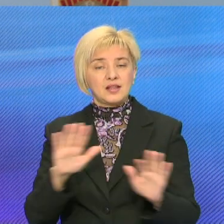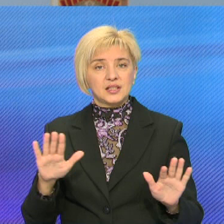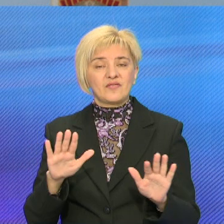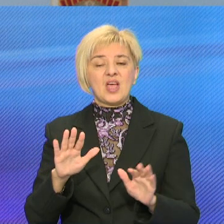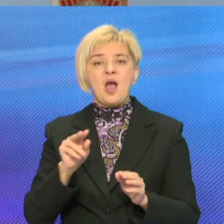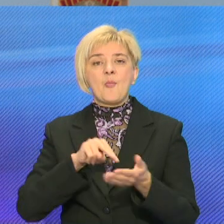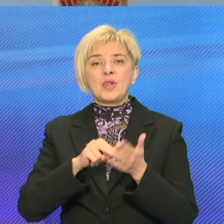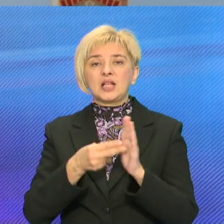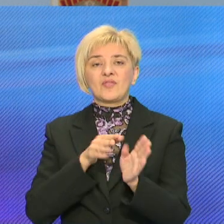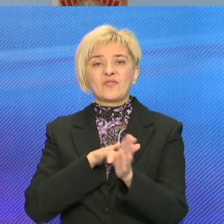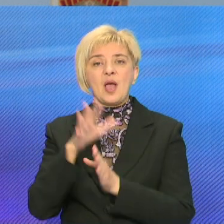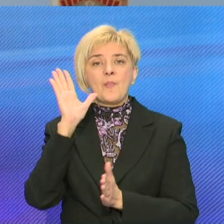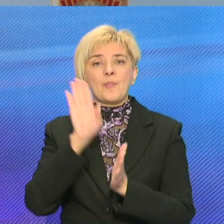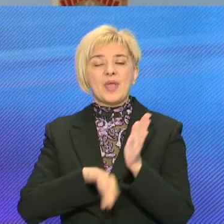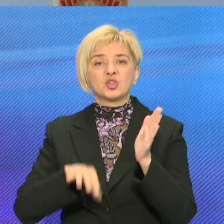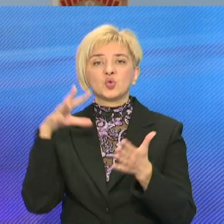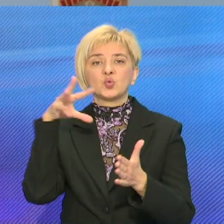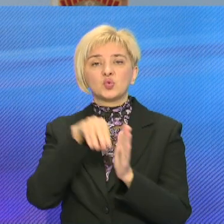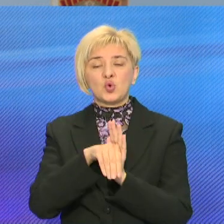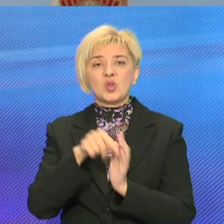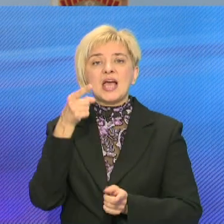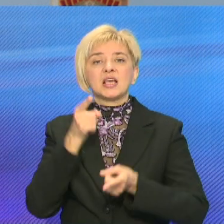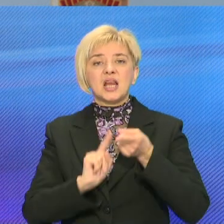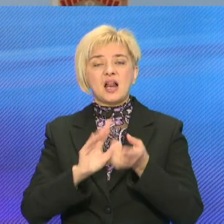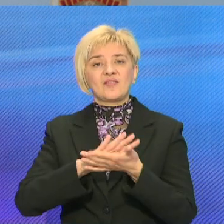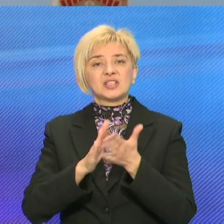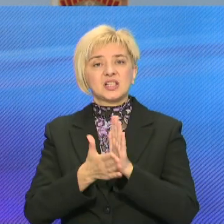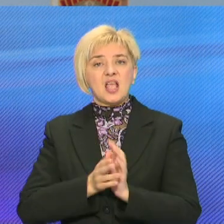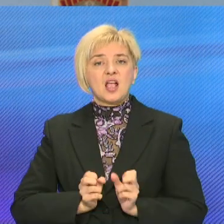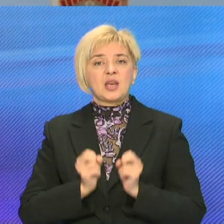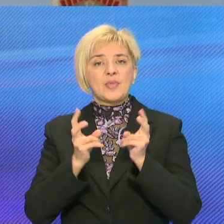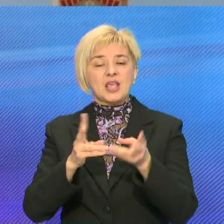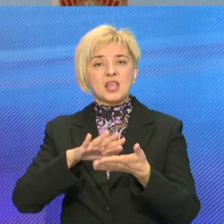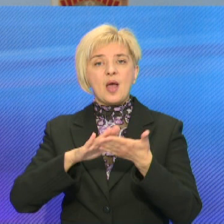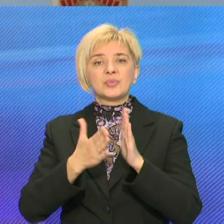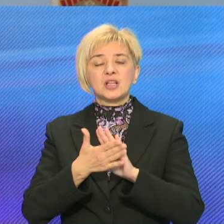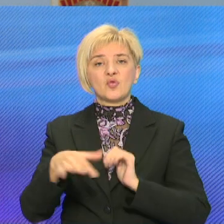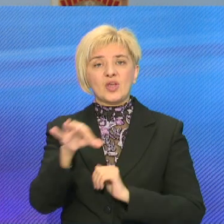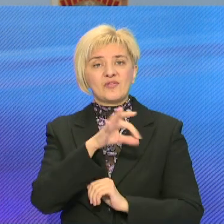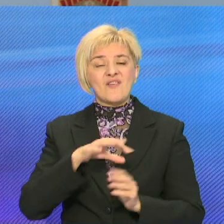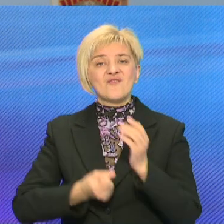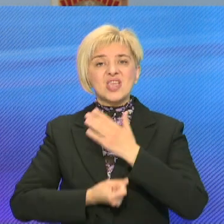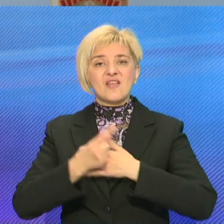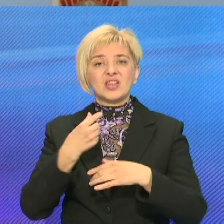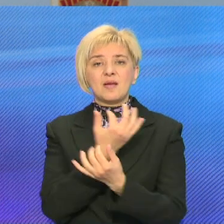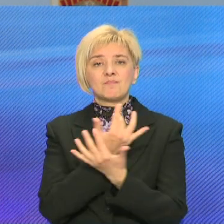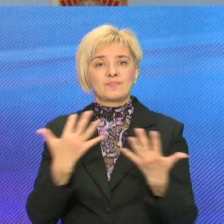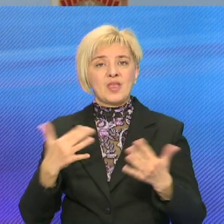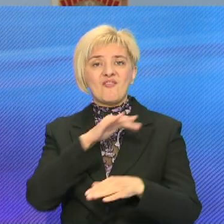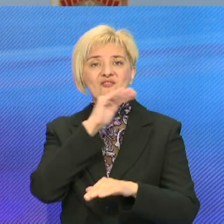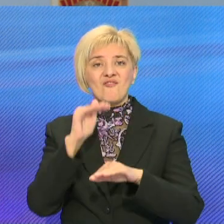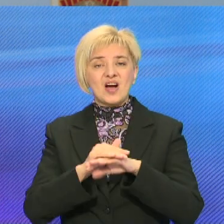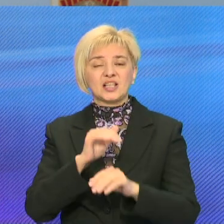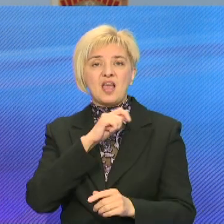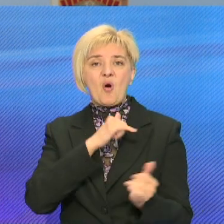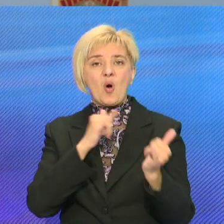осуществляется без учета реального состояния криминогенной обстановки в регионе. Выявлены многочисленные факты оказания